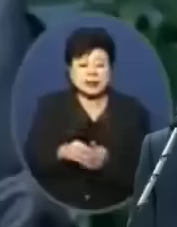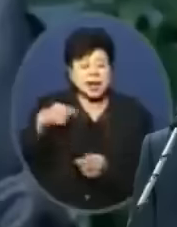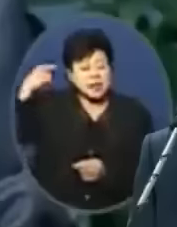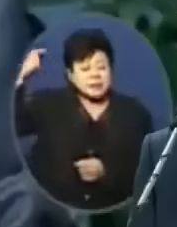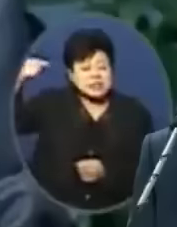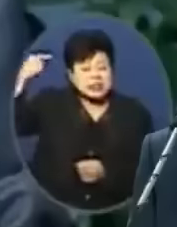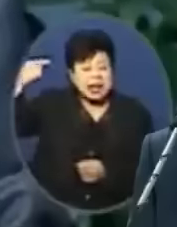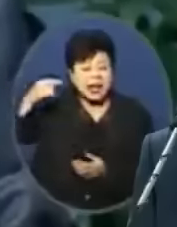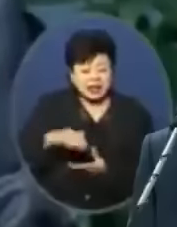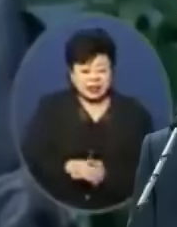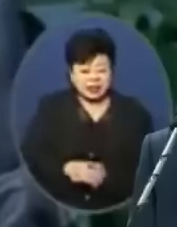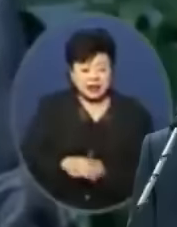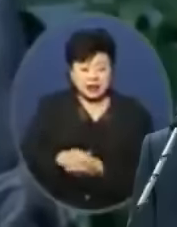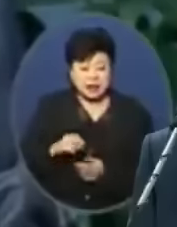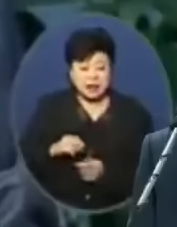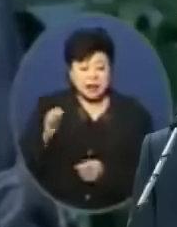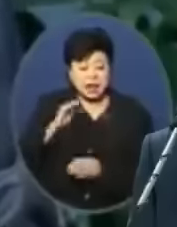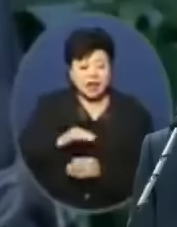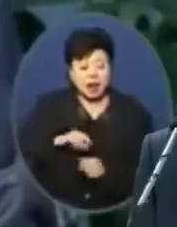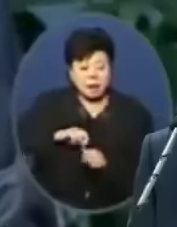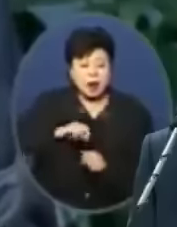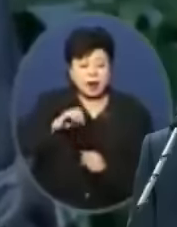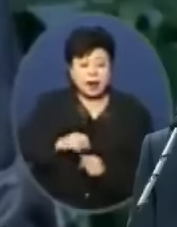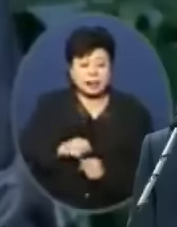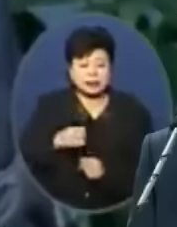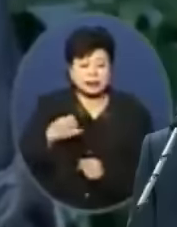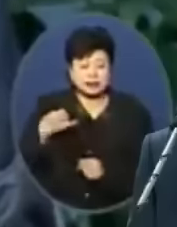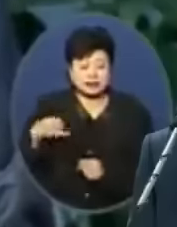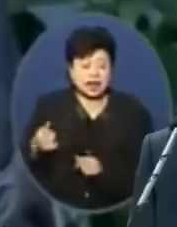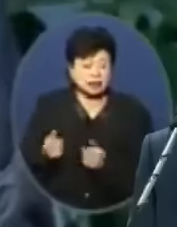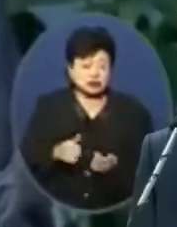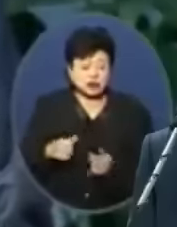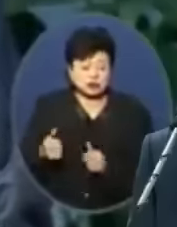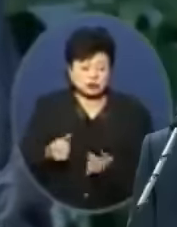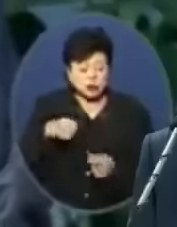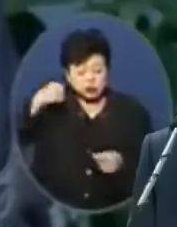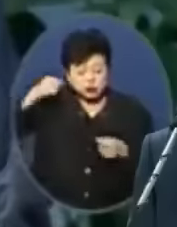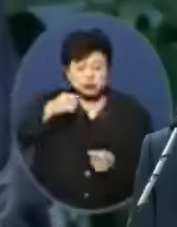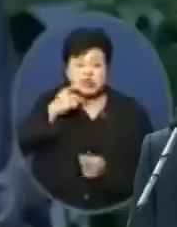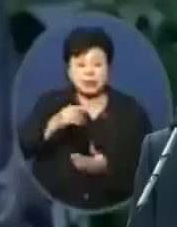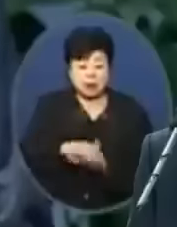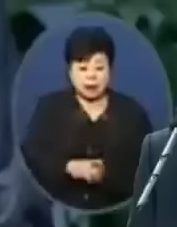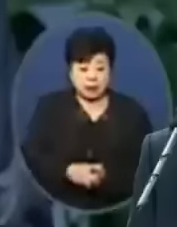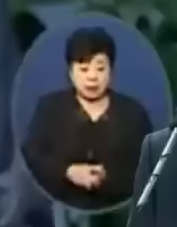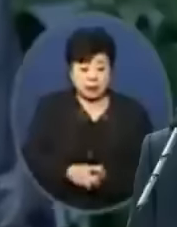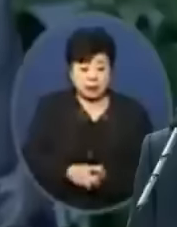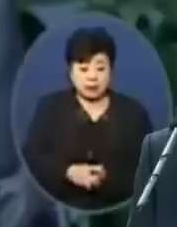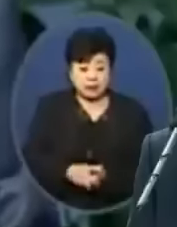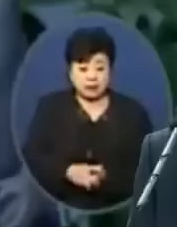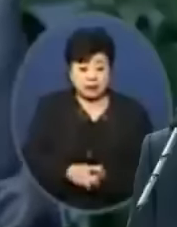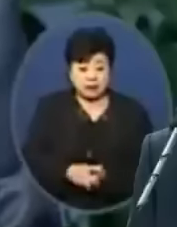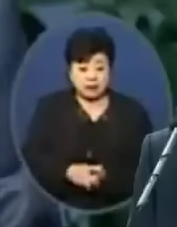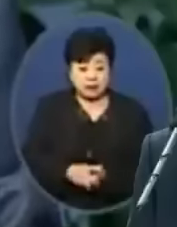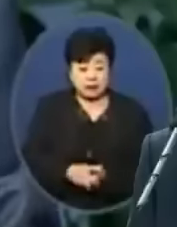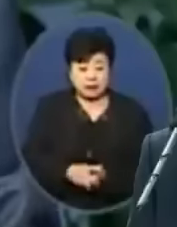다음에 천벌을 받아가지고서 자식들 다 죽고 이제 미쳐가지고 춤추고 댕긴다고. 그래도 그